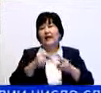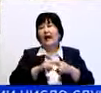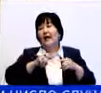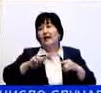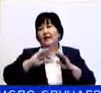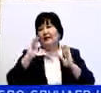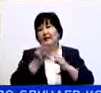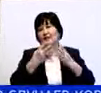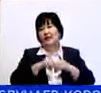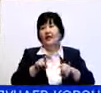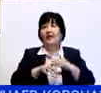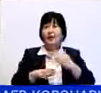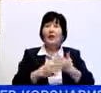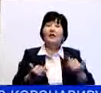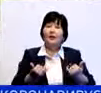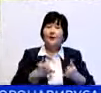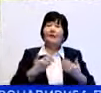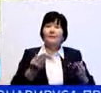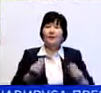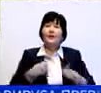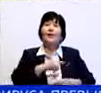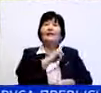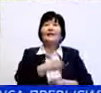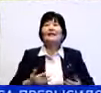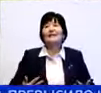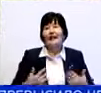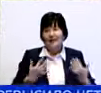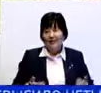семьи. Такая поддержка помогает нам, придает силы.